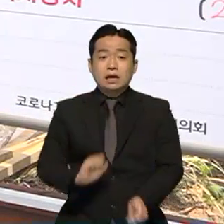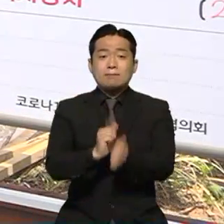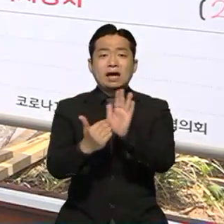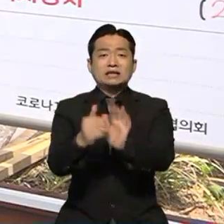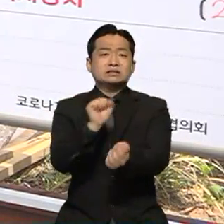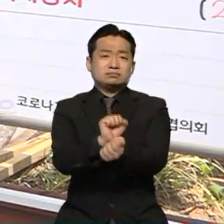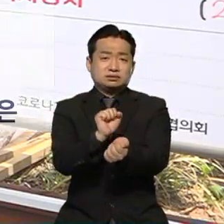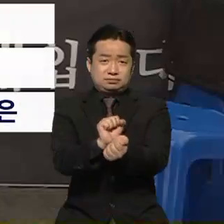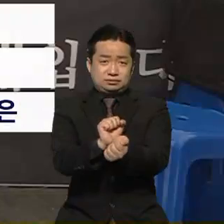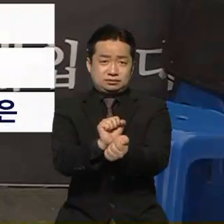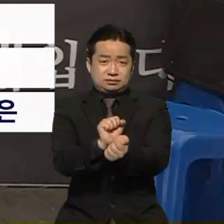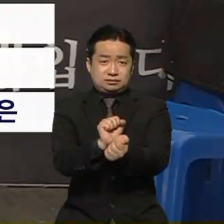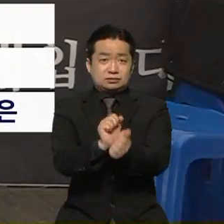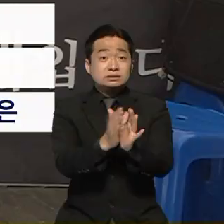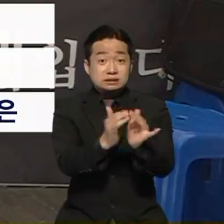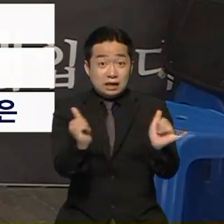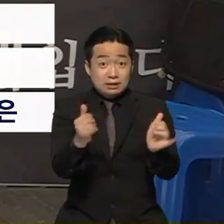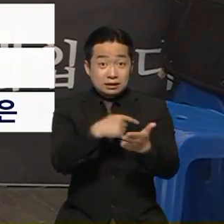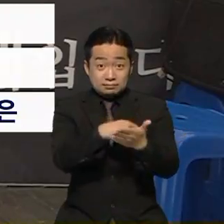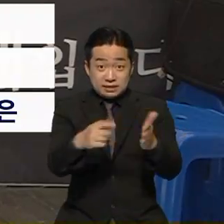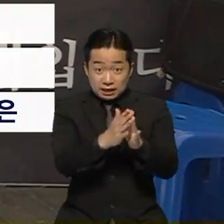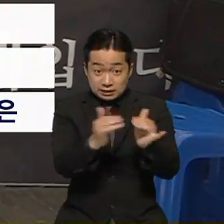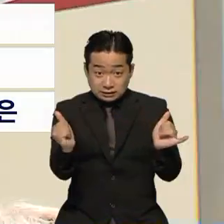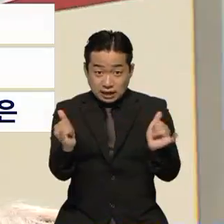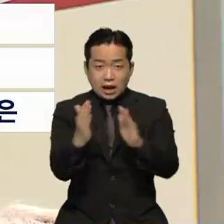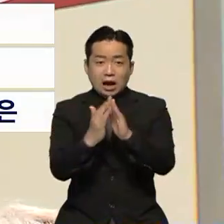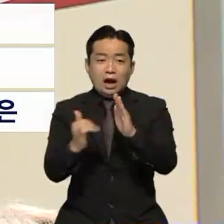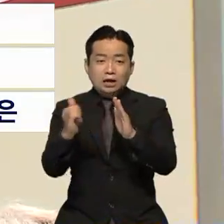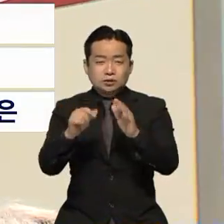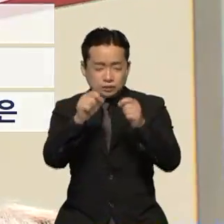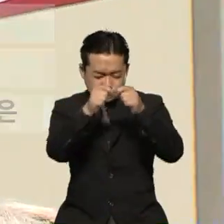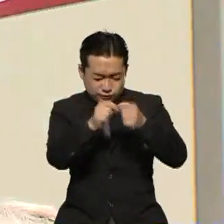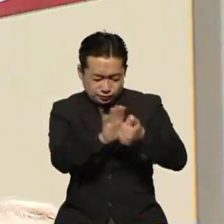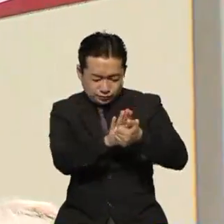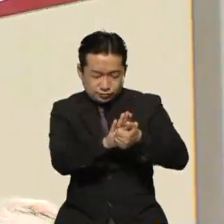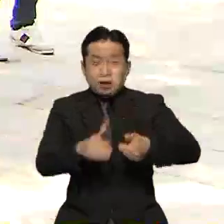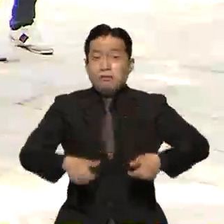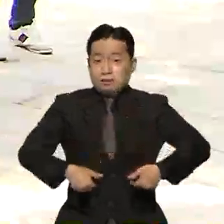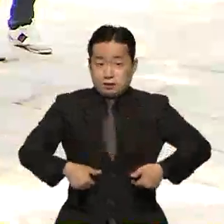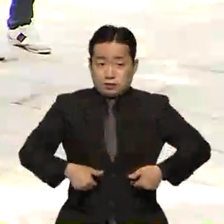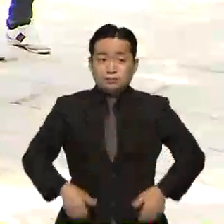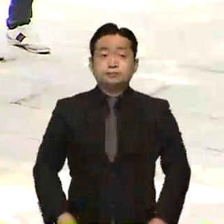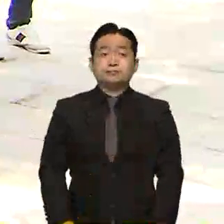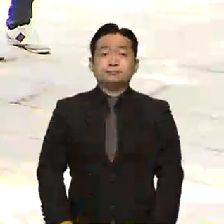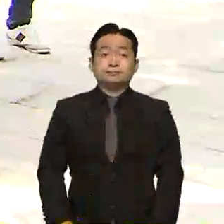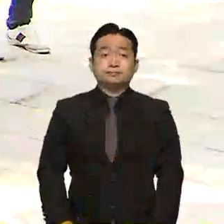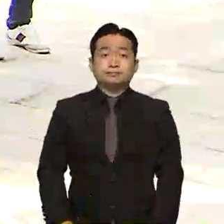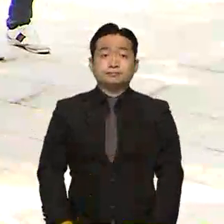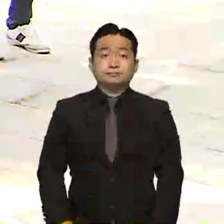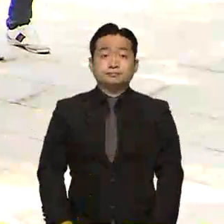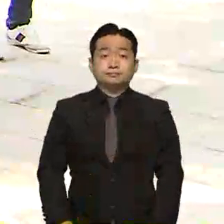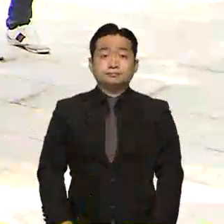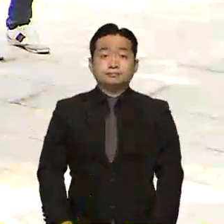부작용으로 인한 피해자와 가족의 고통도 세심히 살펴 써야 했다는 지적입니다. SBS